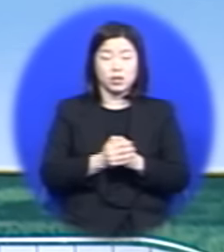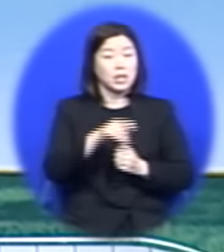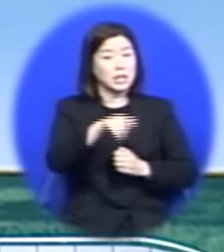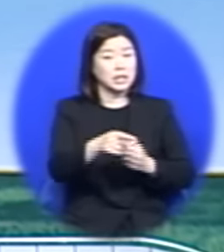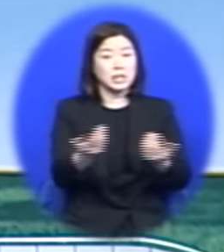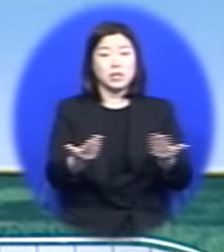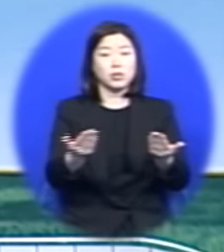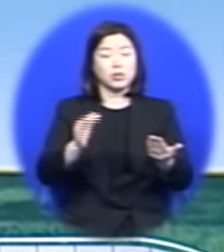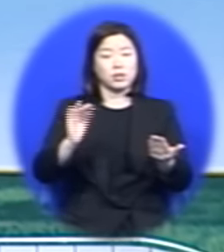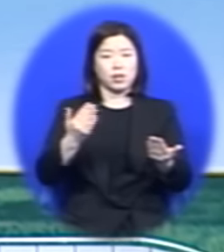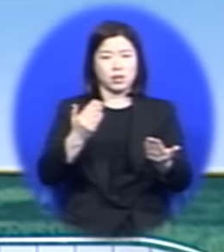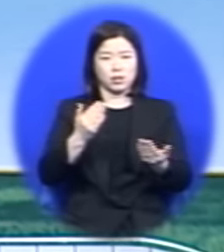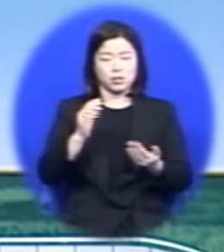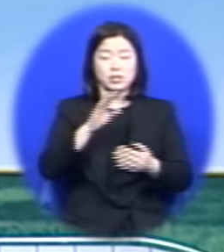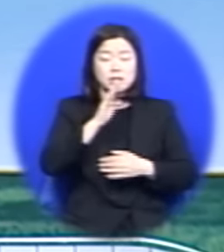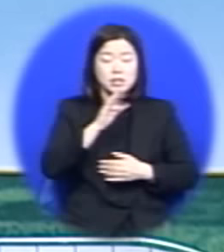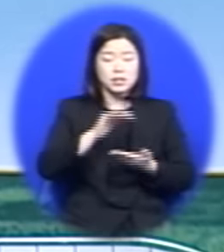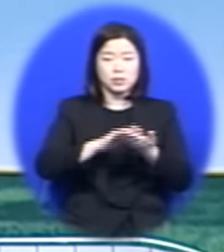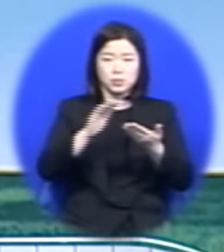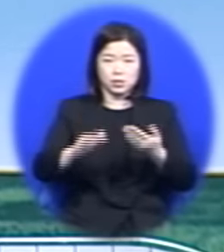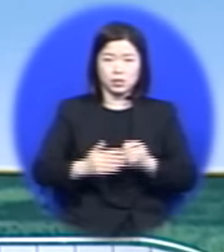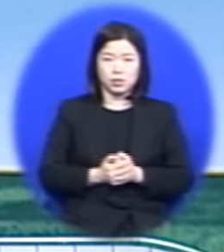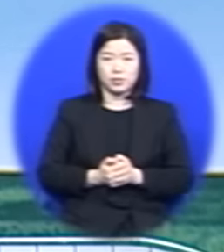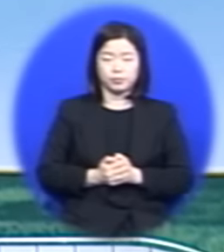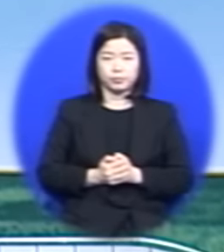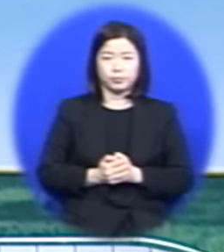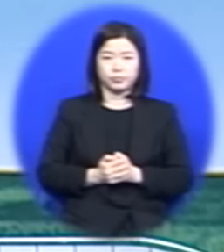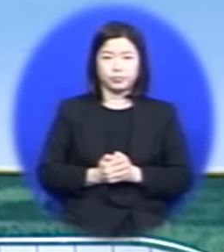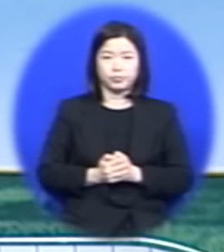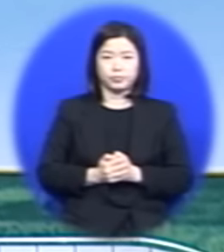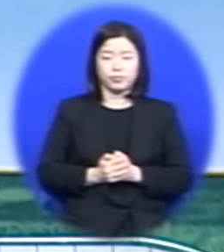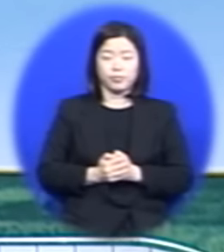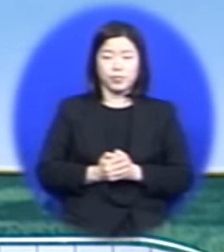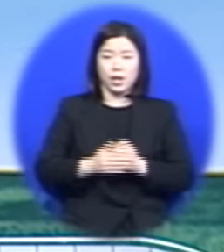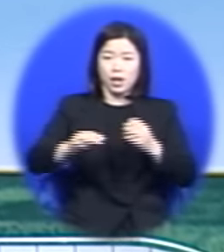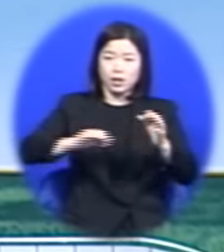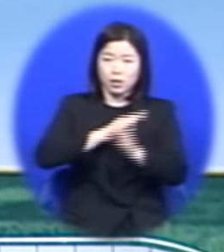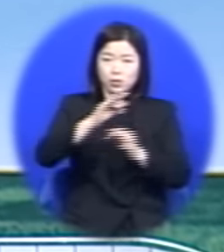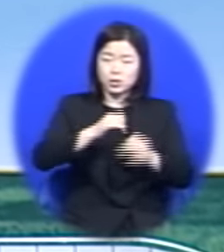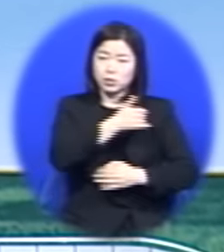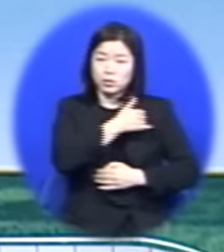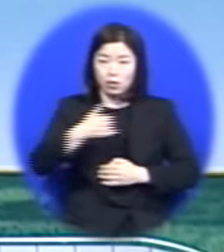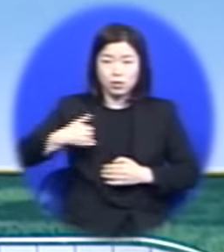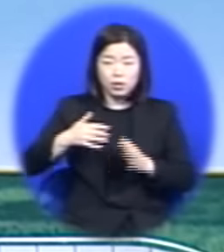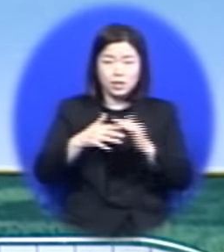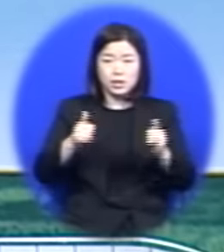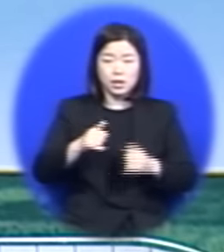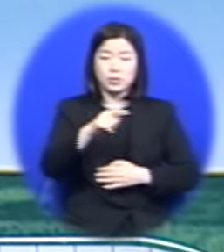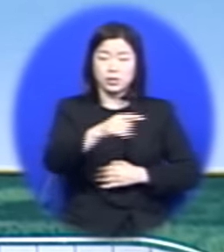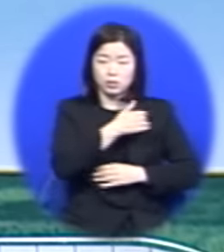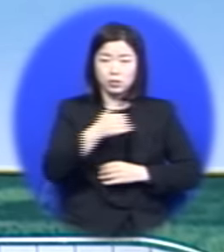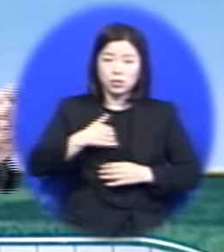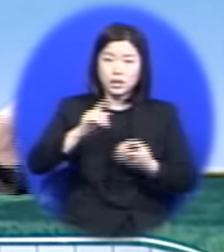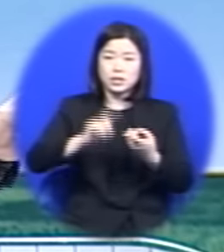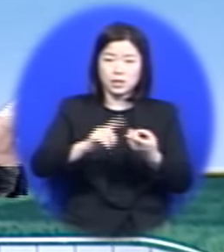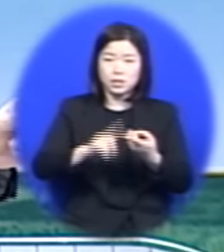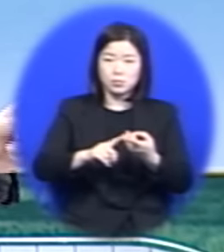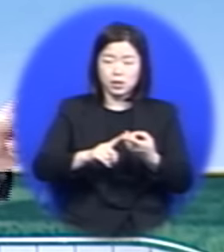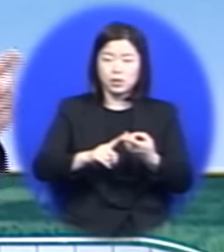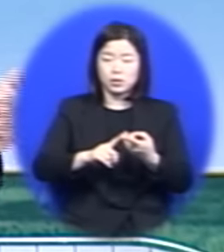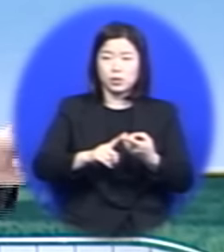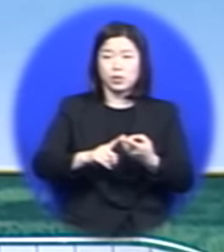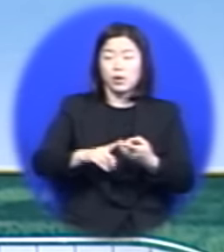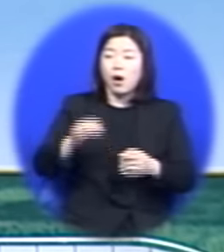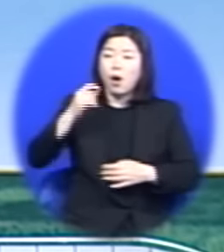이렇게 돼야 진짜인 거예요. 여러분, 경제적으로 넉넉한 사람은 그 넉넉하다는 것 자체만 가지고도 어려운